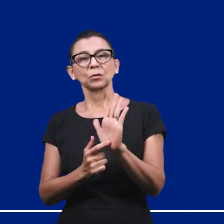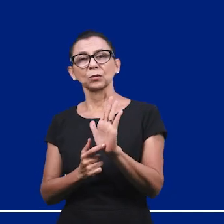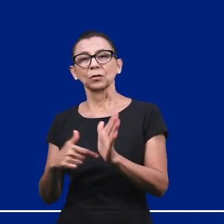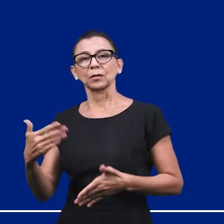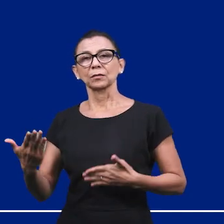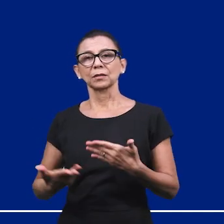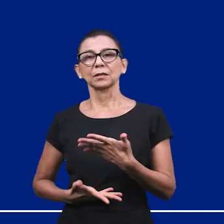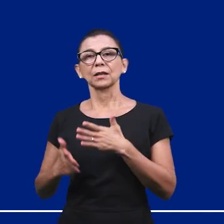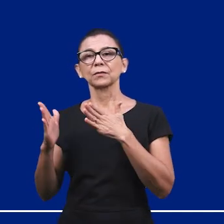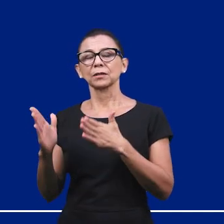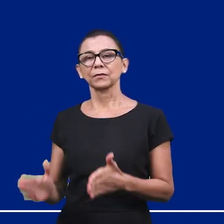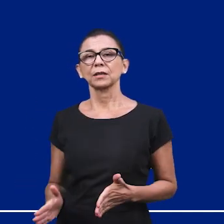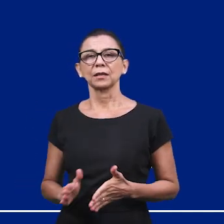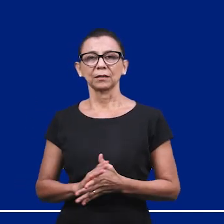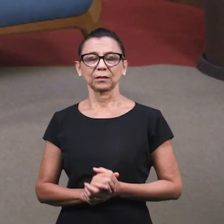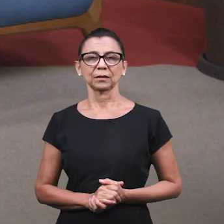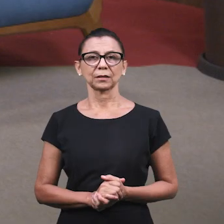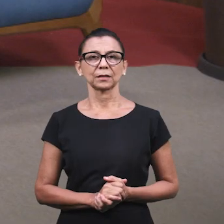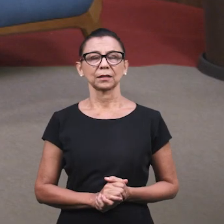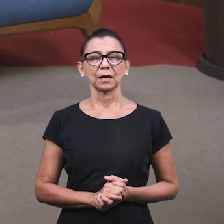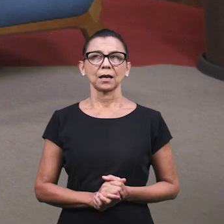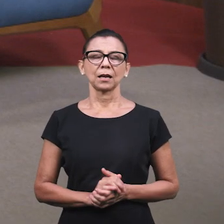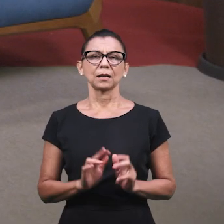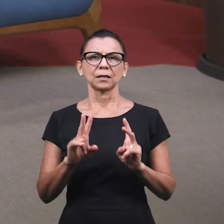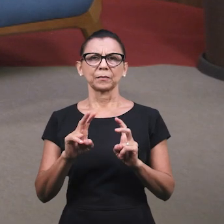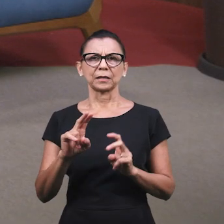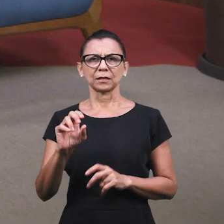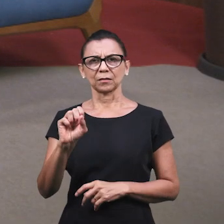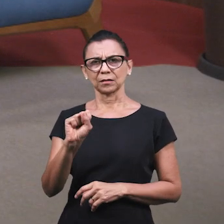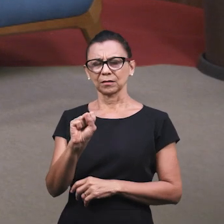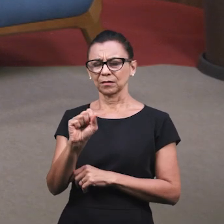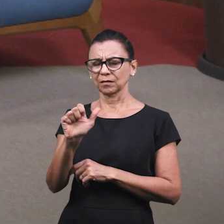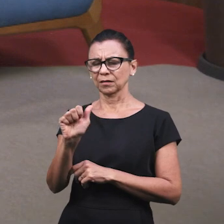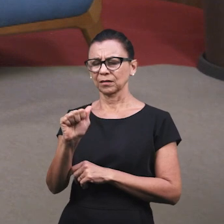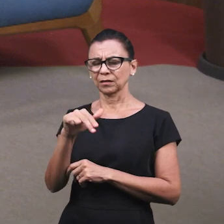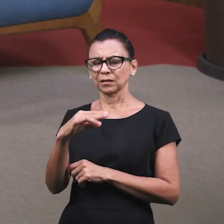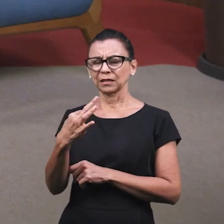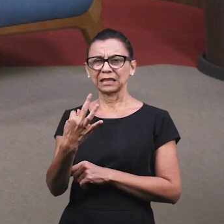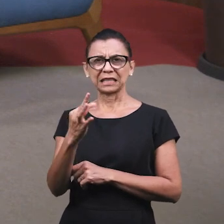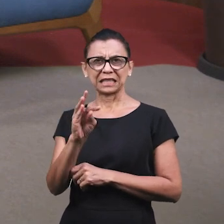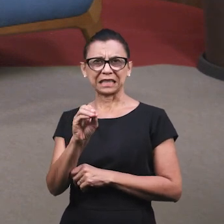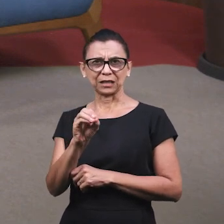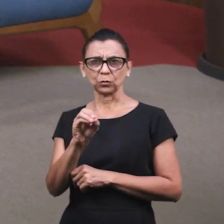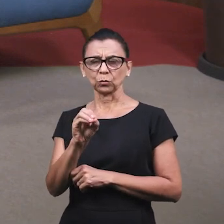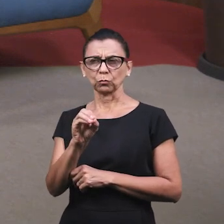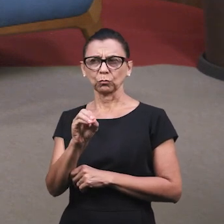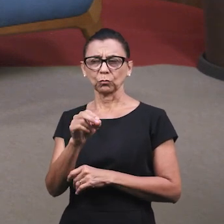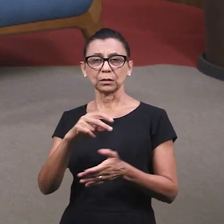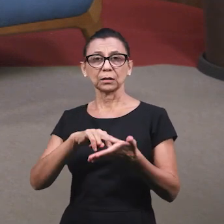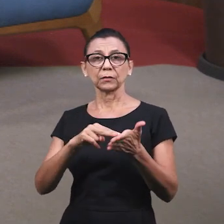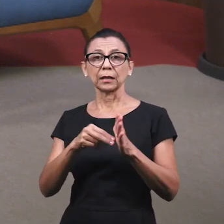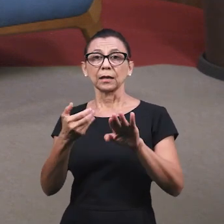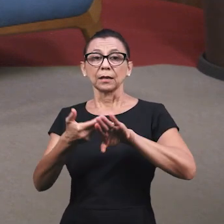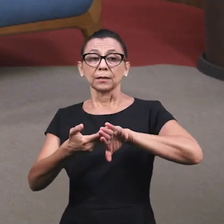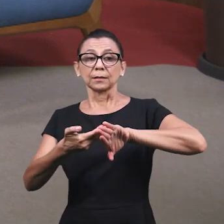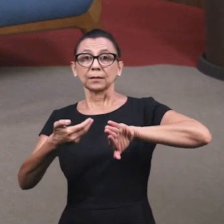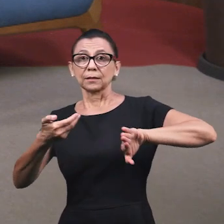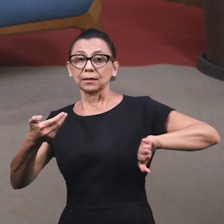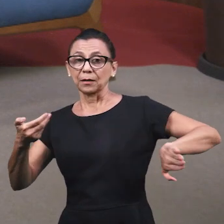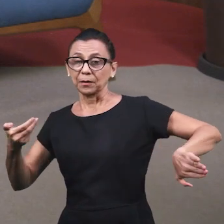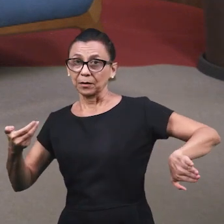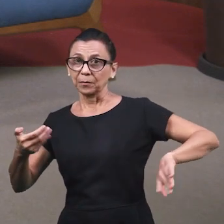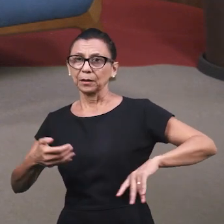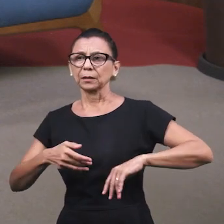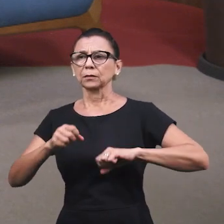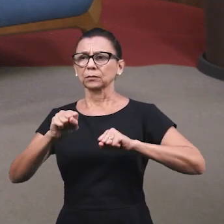ses saints. Qu'on parle à ses saints, donc on doit comprendre que cette expression saint est séparée.